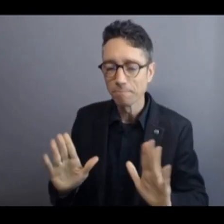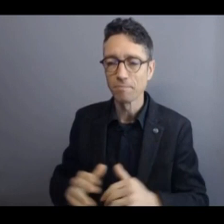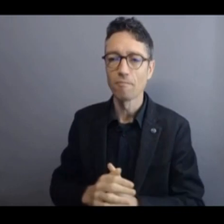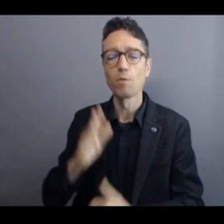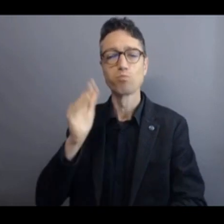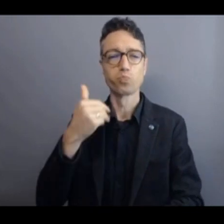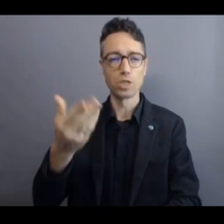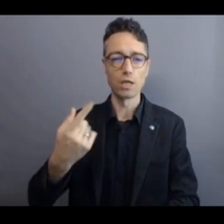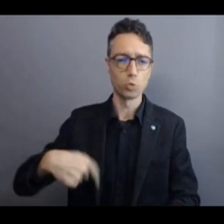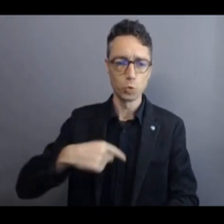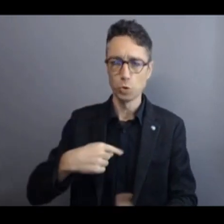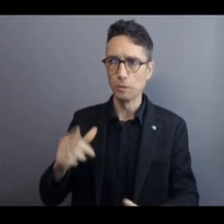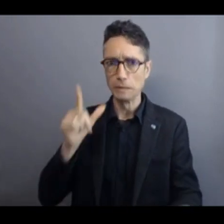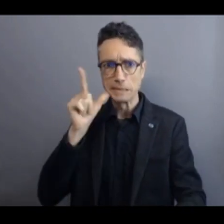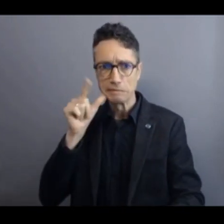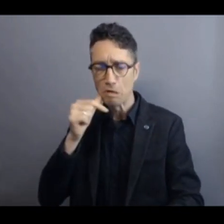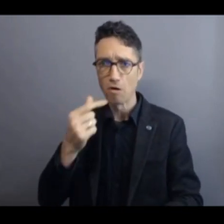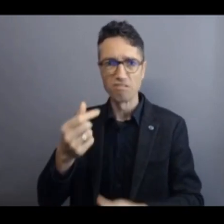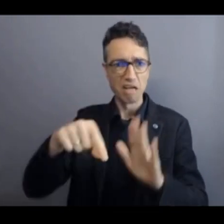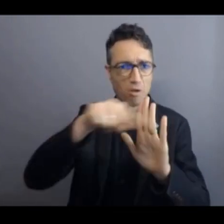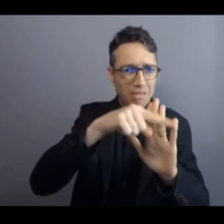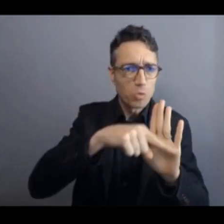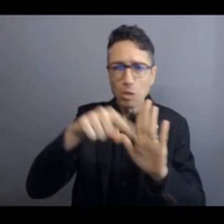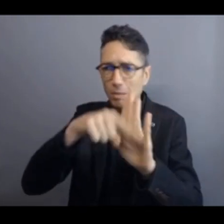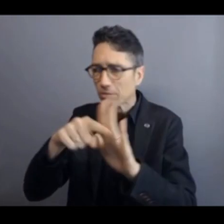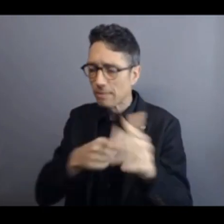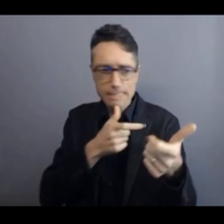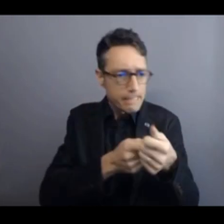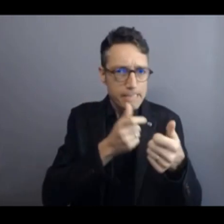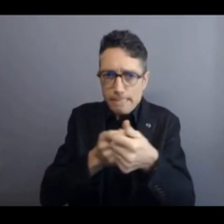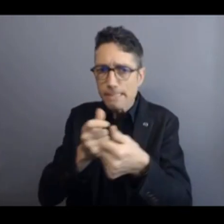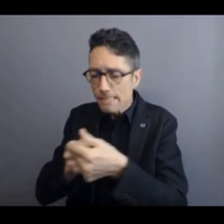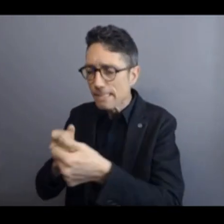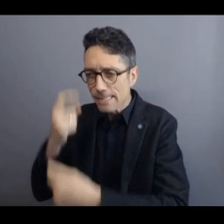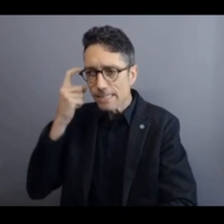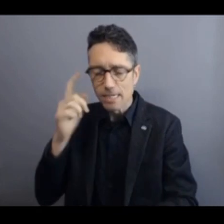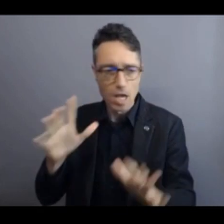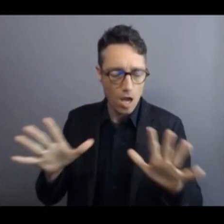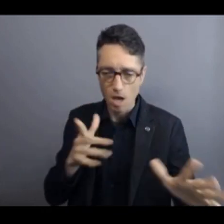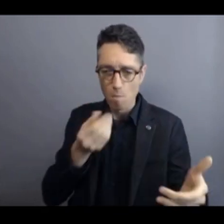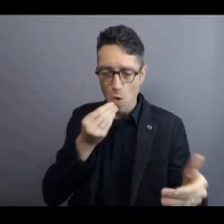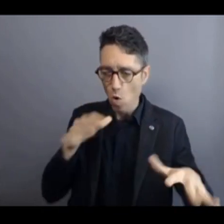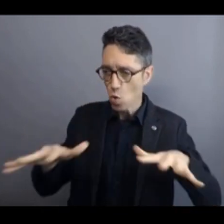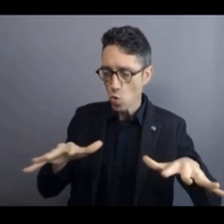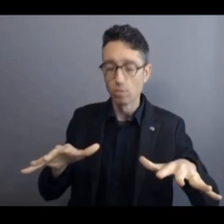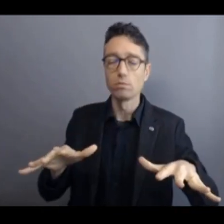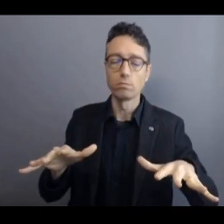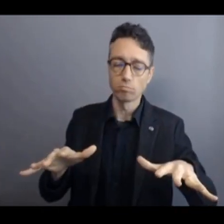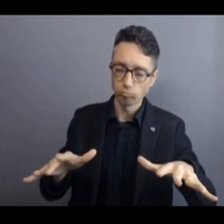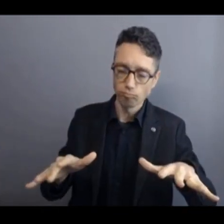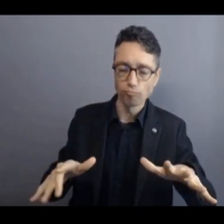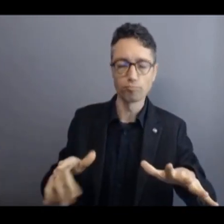s'adapter à toutes les réglementations et d'assurer qu'on est en toute conformité. Donc c'est une